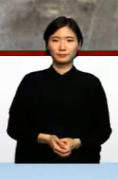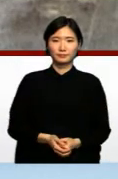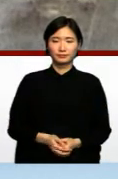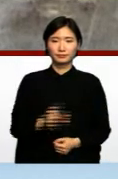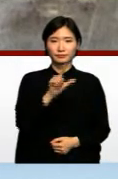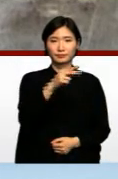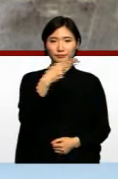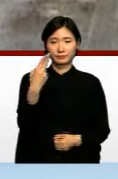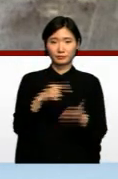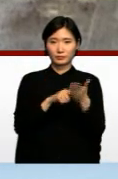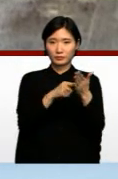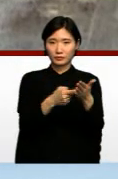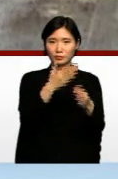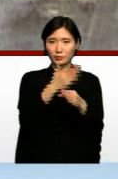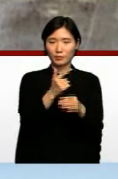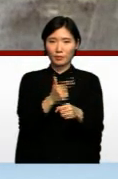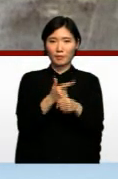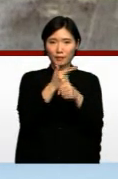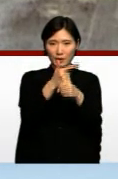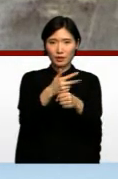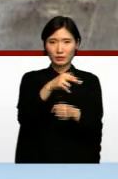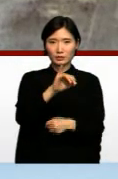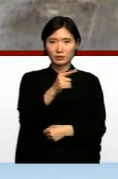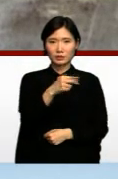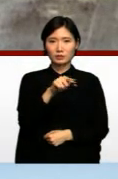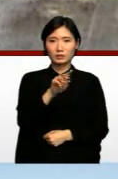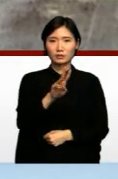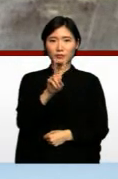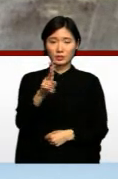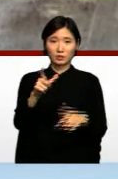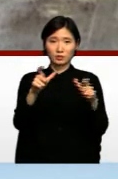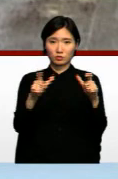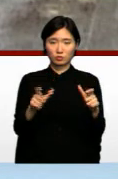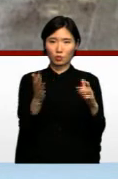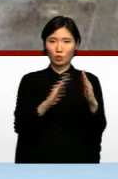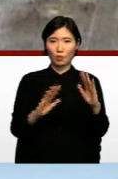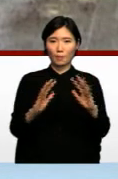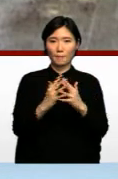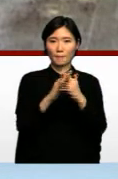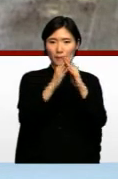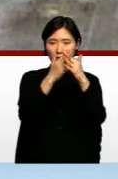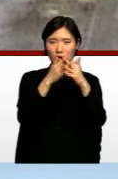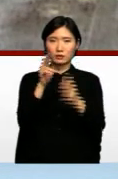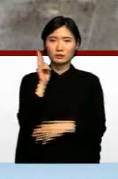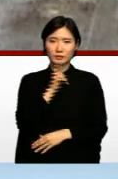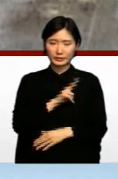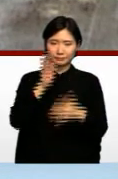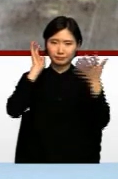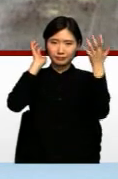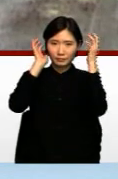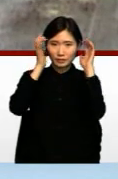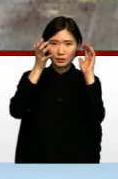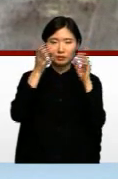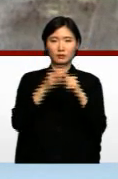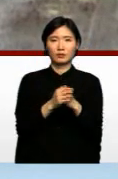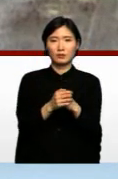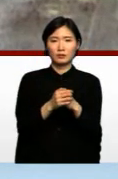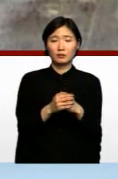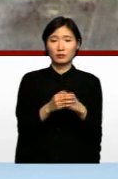lh 가 추진 중인 남양주 진접 이지고 공공주택 건설 사업이 심한 파열음이 일고 있습니다